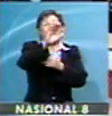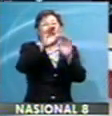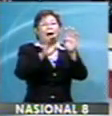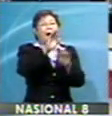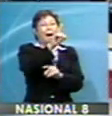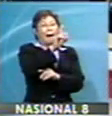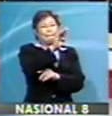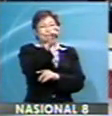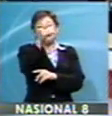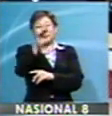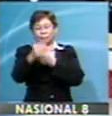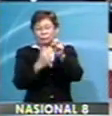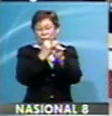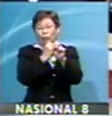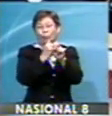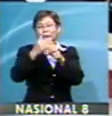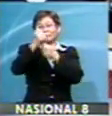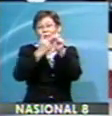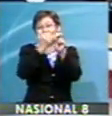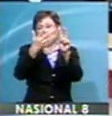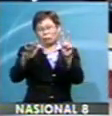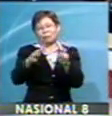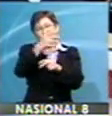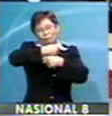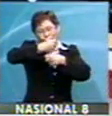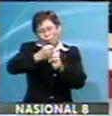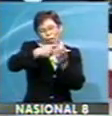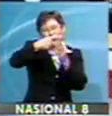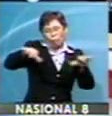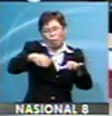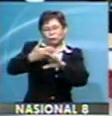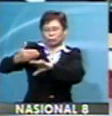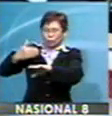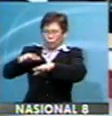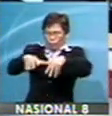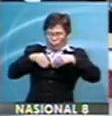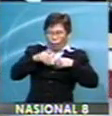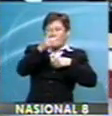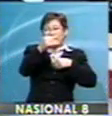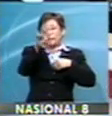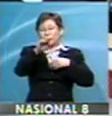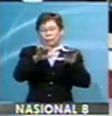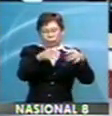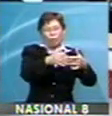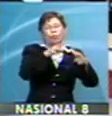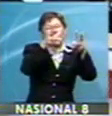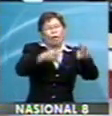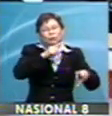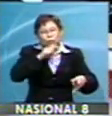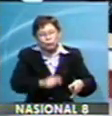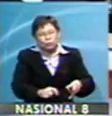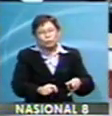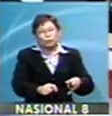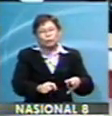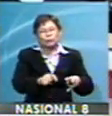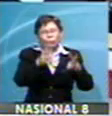pgatan itu mengambil kira pandangan serta pengalaman hasil pelaksanaannya sebelum ini Penerimaan berm bagi kacuki warga emas Sebatang